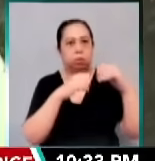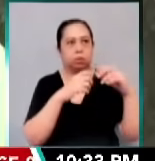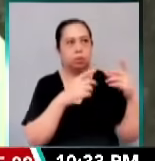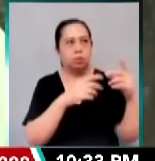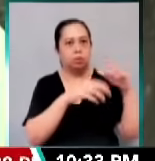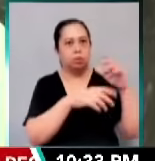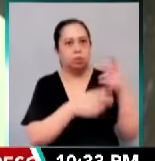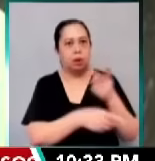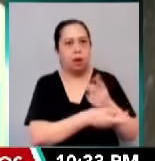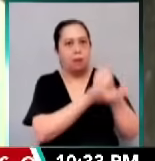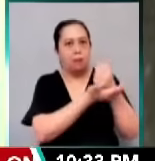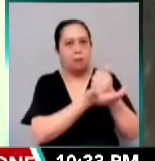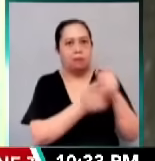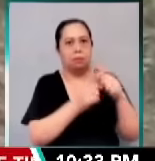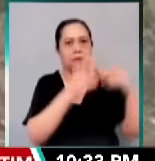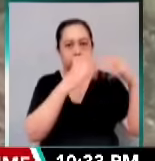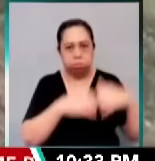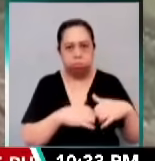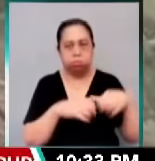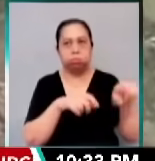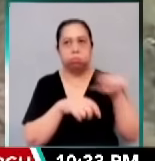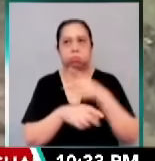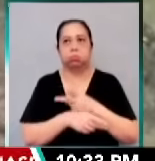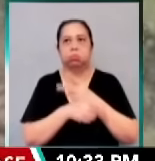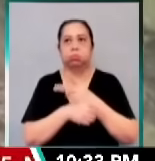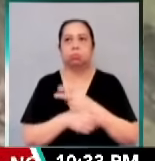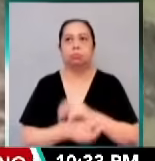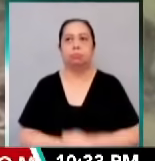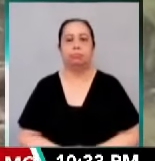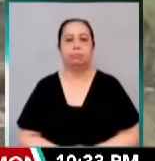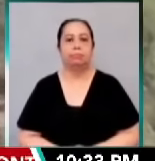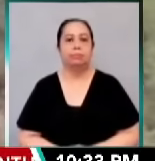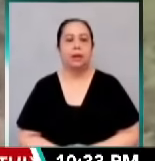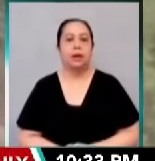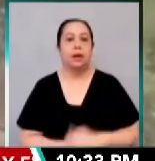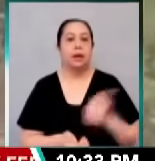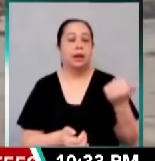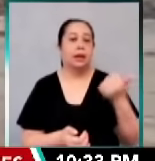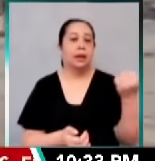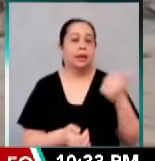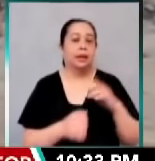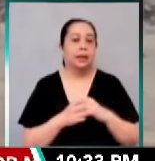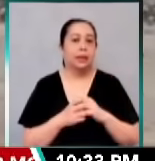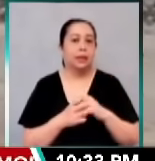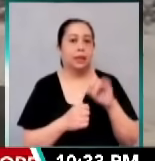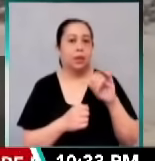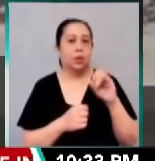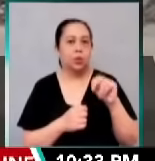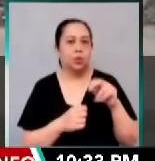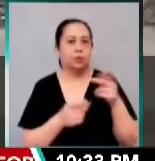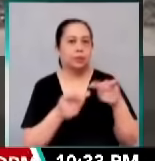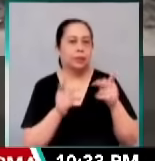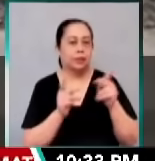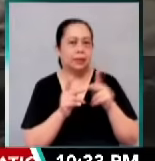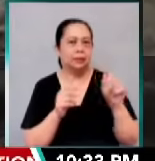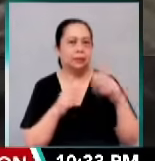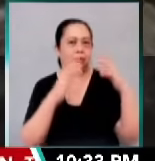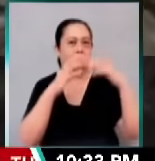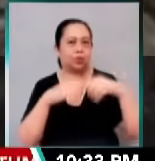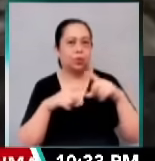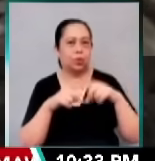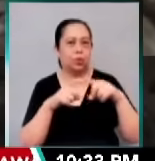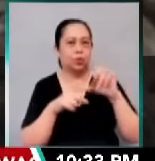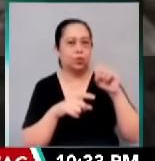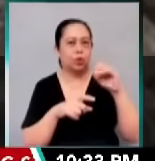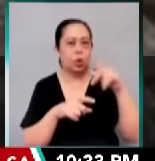pero mas dako ko na kay dagko man yung mga batos. Maliban sa landslide sa Sitio Languyon, Camposais, gumuho rin ang ginawang slow protection sa